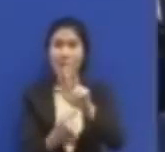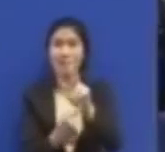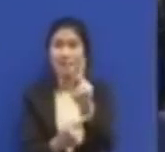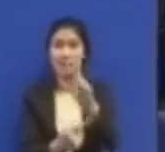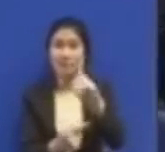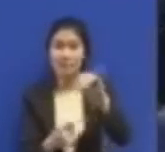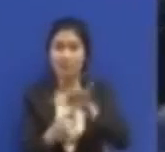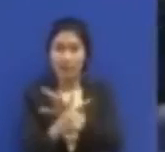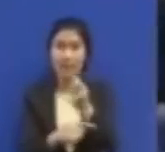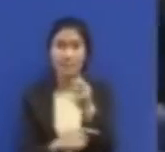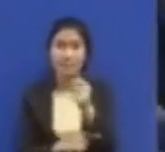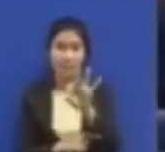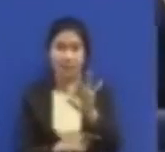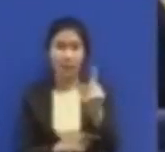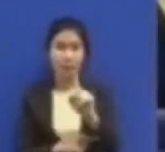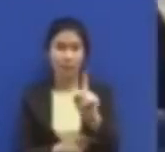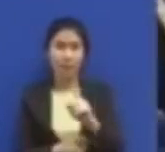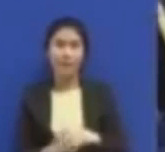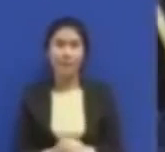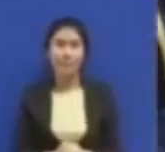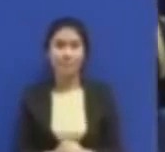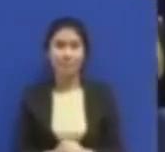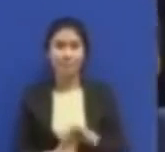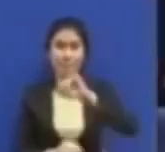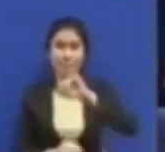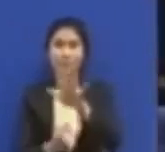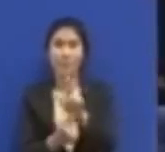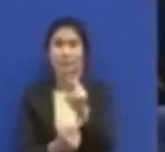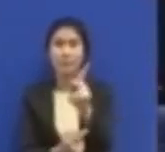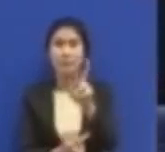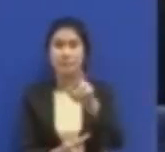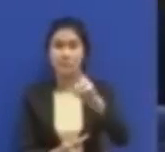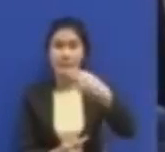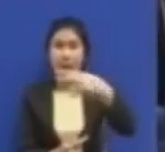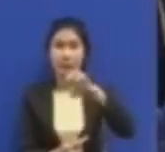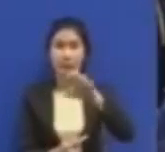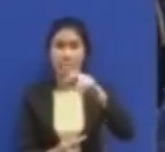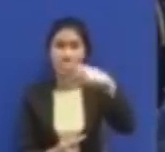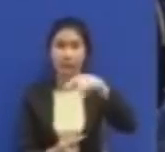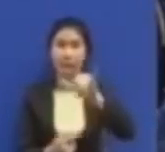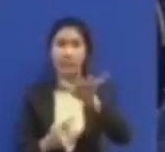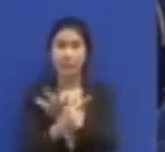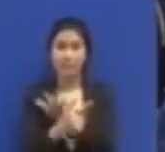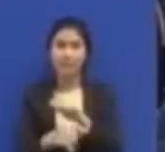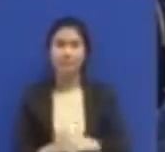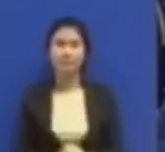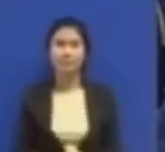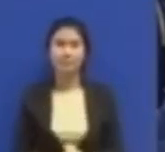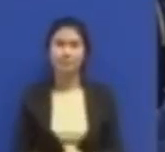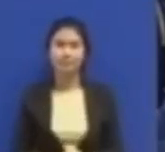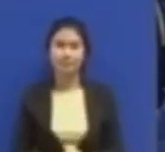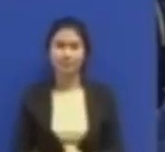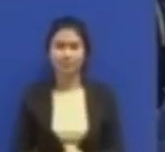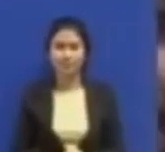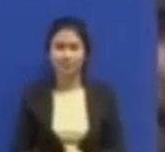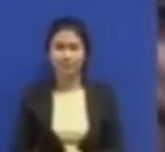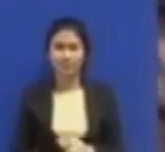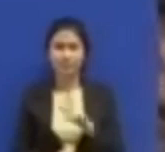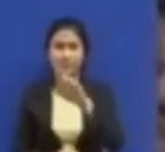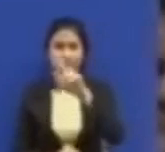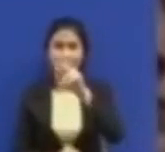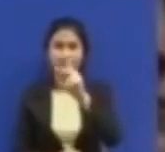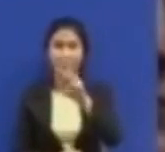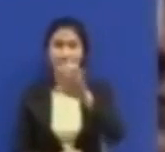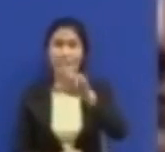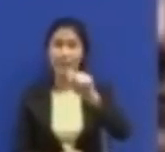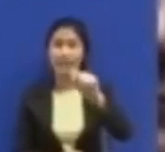19. พลตำรวจเอกจักรทิพย์ชัยจินดา 20. พลตำรวจโทจิตติลอดบ